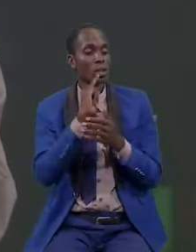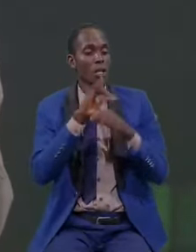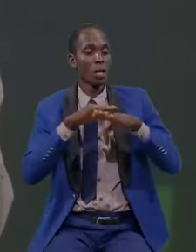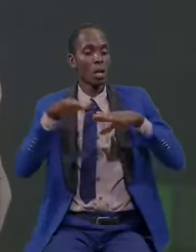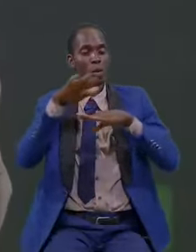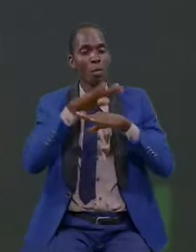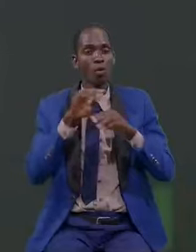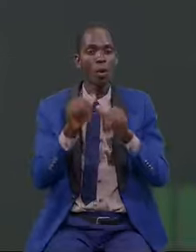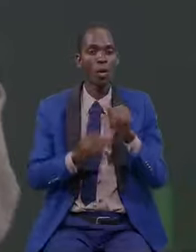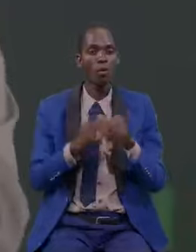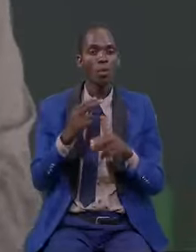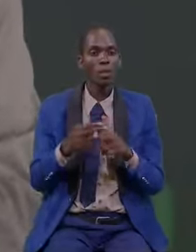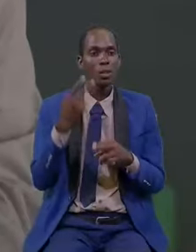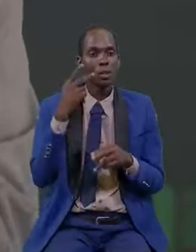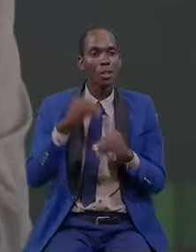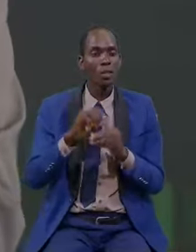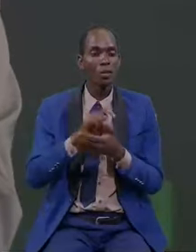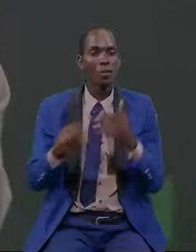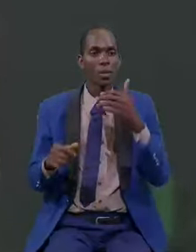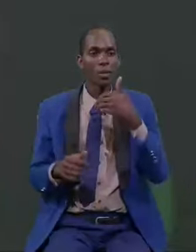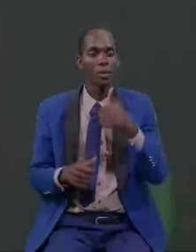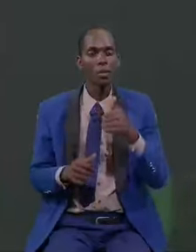nom. Le verset 10 dit,